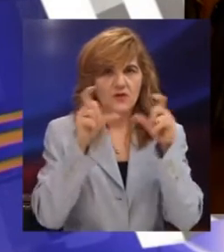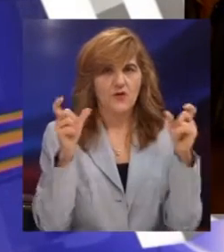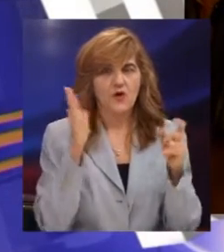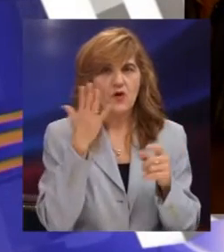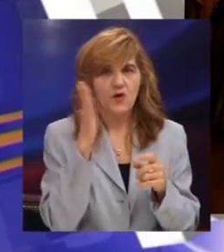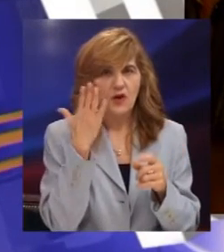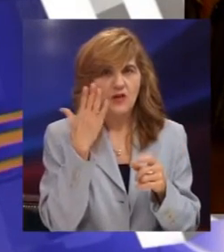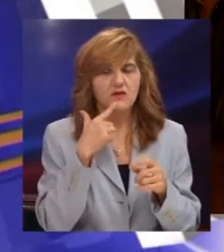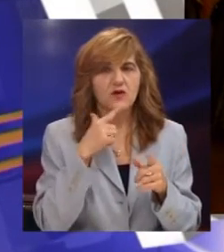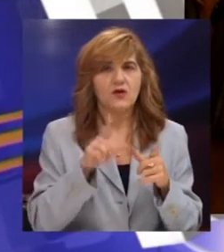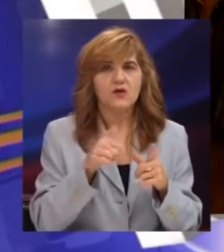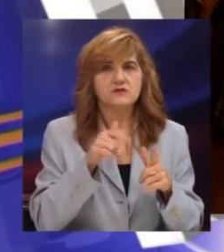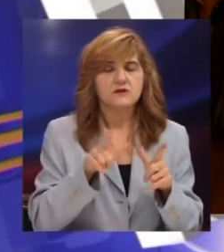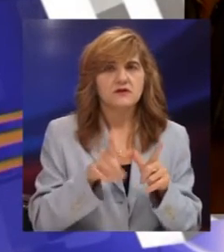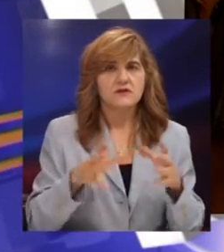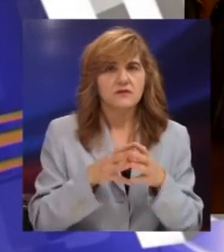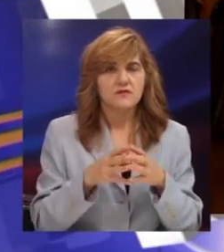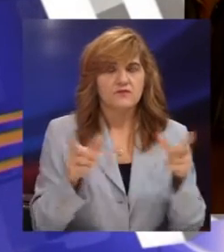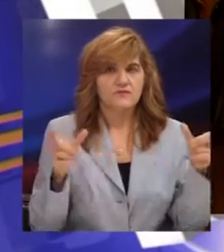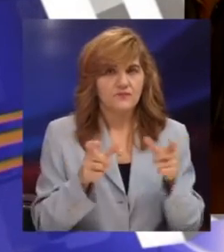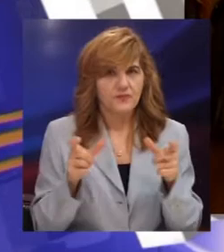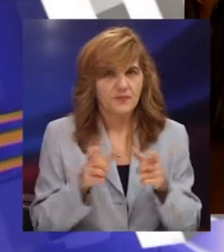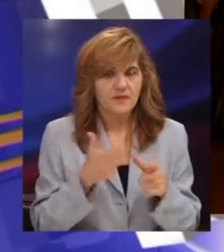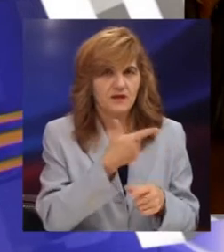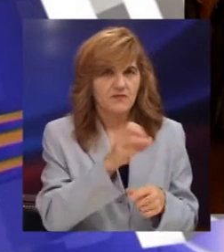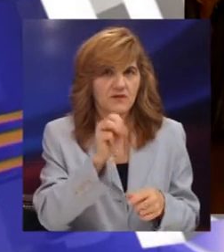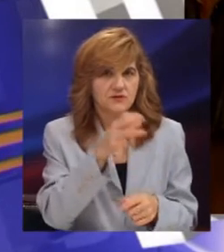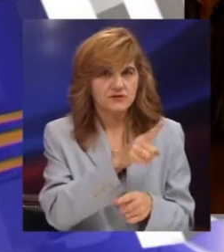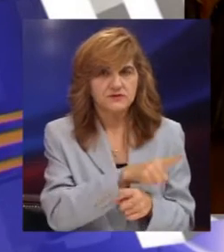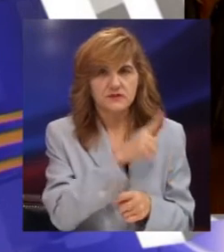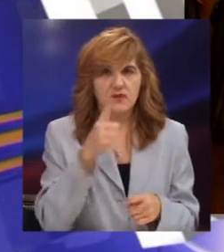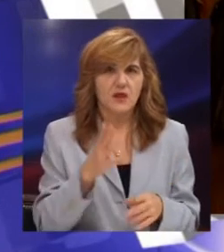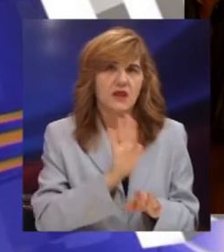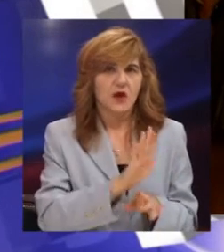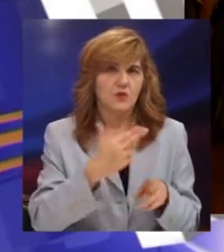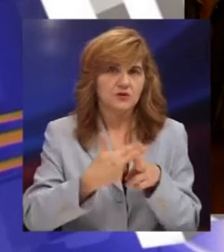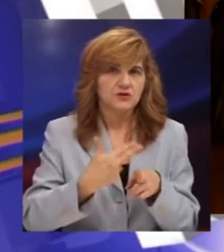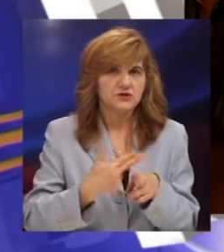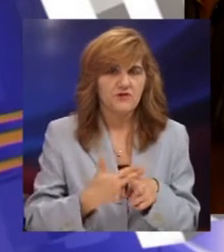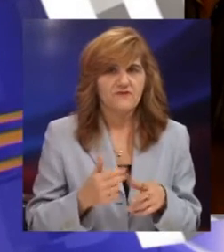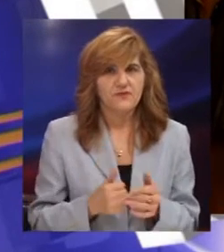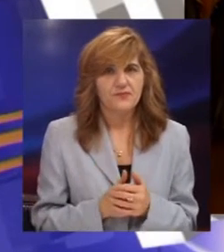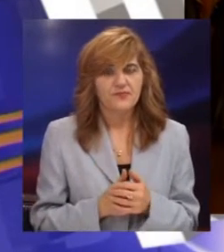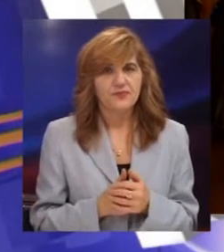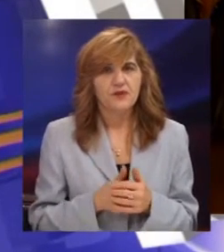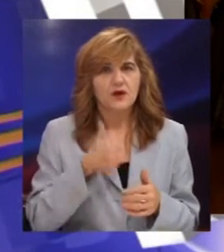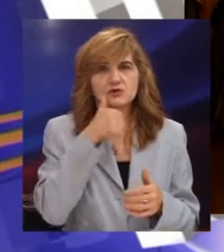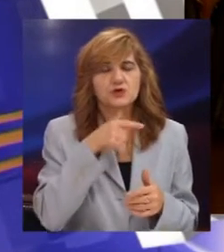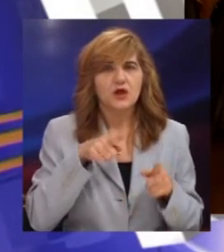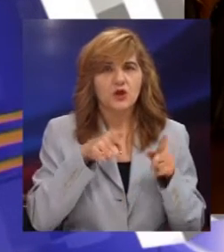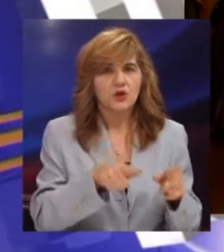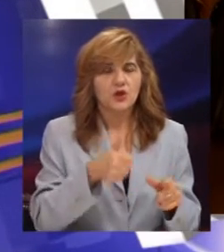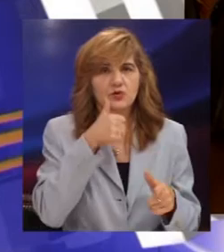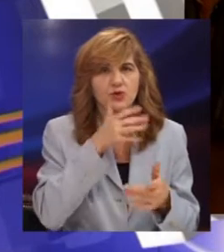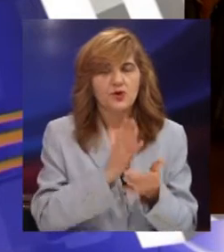o nacionalnim savjetima nacionalnih manjina i izborima 2014. i još po nečemu, tako se zove. I šta je ono što